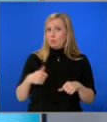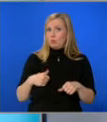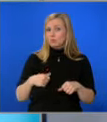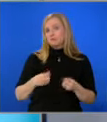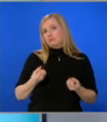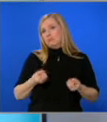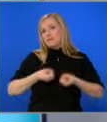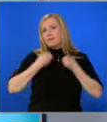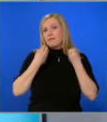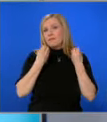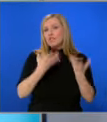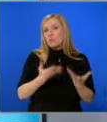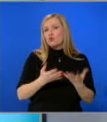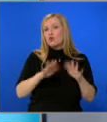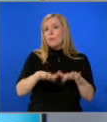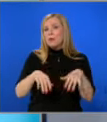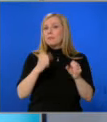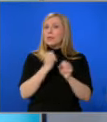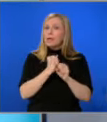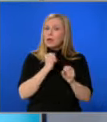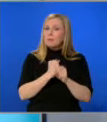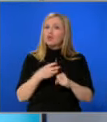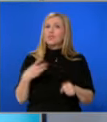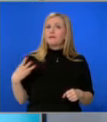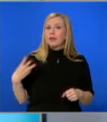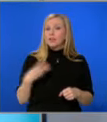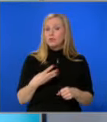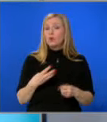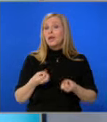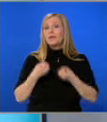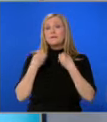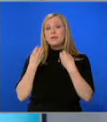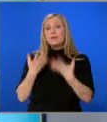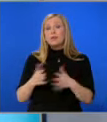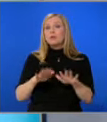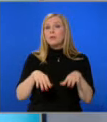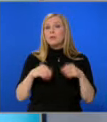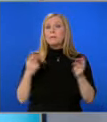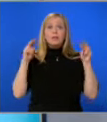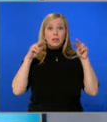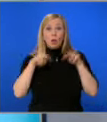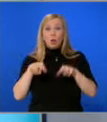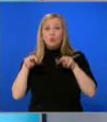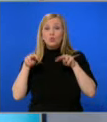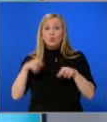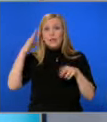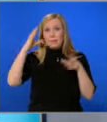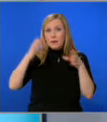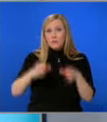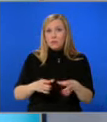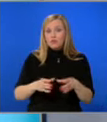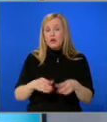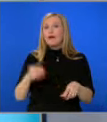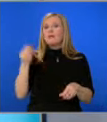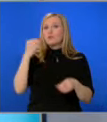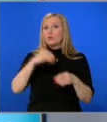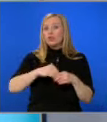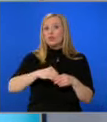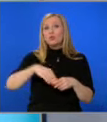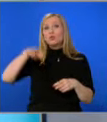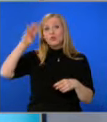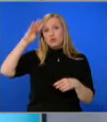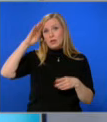дадем възможност на парламента да работи ефективно, като дадем възможност парламента да контролира правителството, включително и служебното